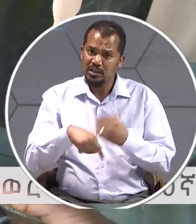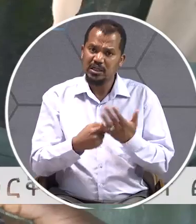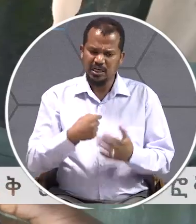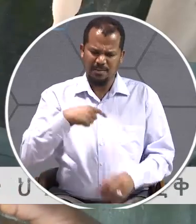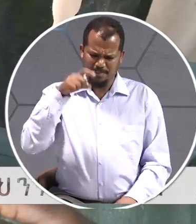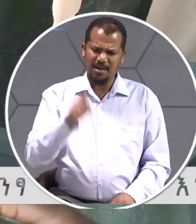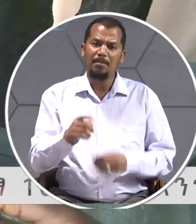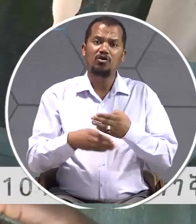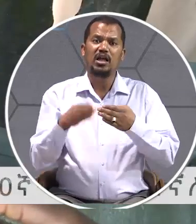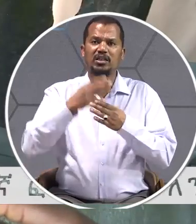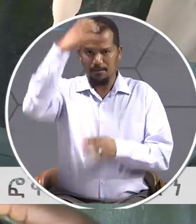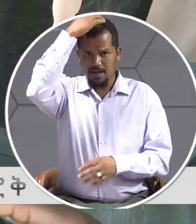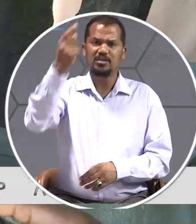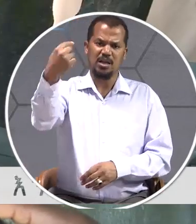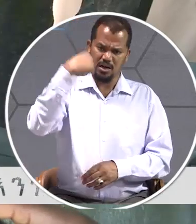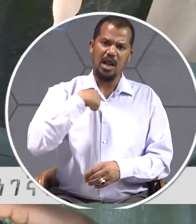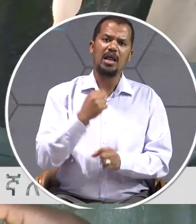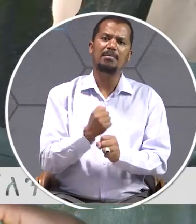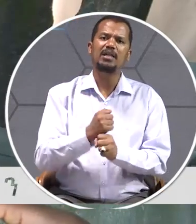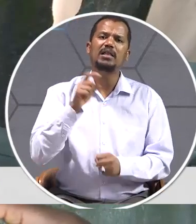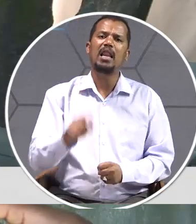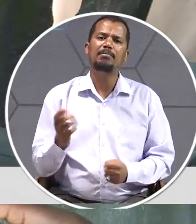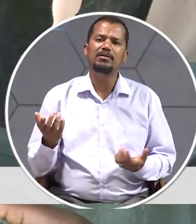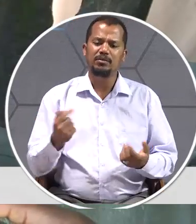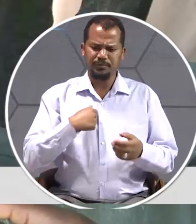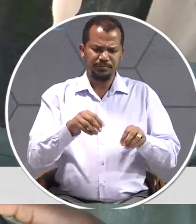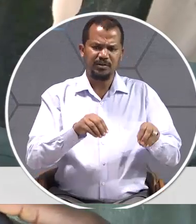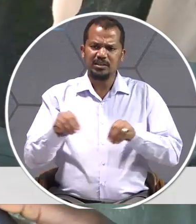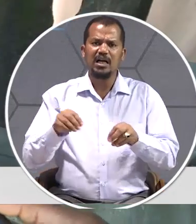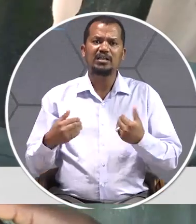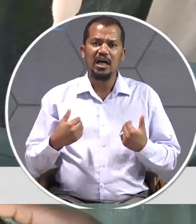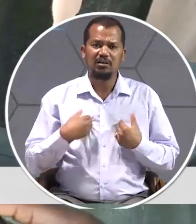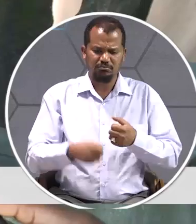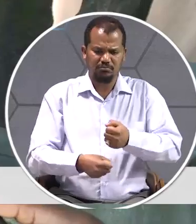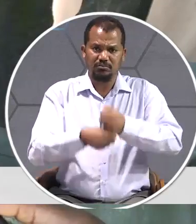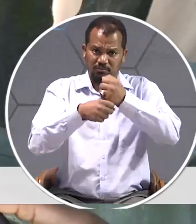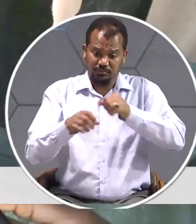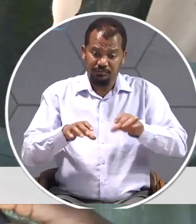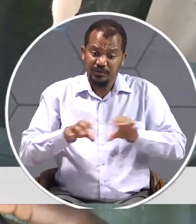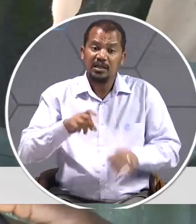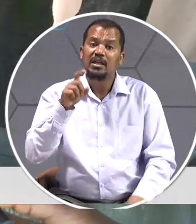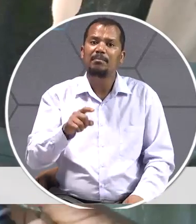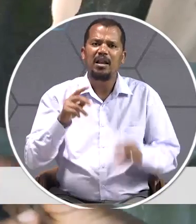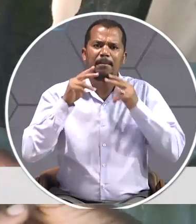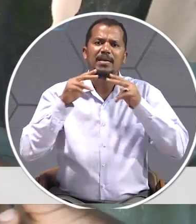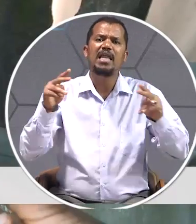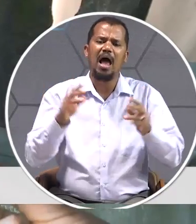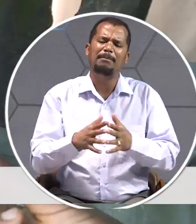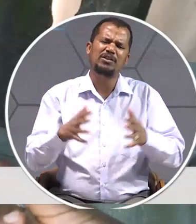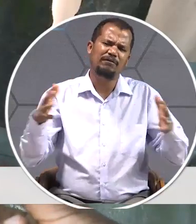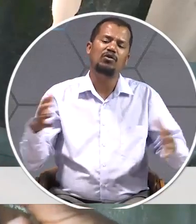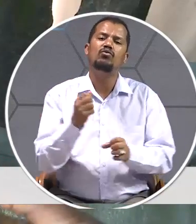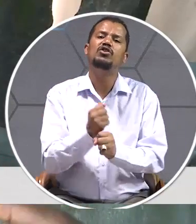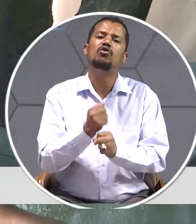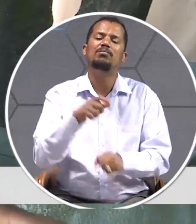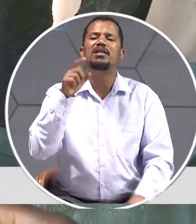سلازي بميكا باني درجة دغمو منجست ملاني لي سارة ميكا بان يعني كسك أسيالا دغافم اللي أدرك لي ميكا بان ميدي أسبتالي بس أفي